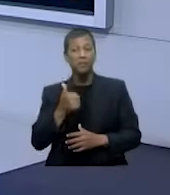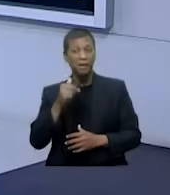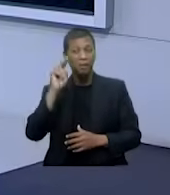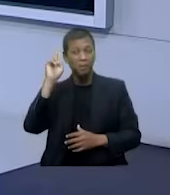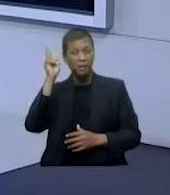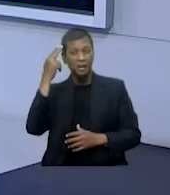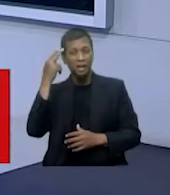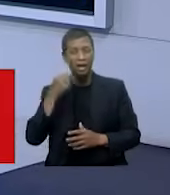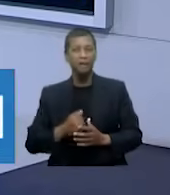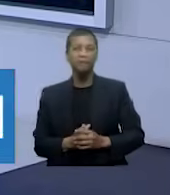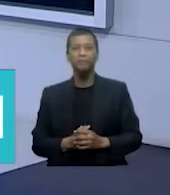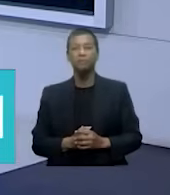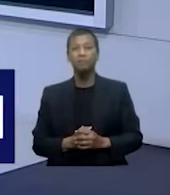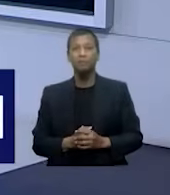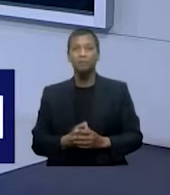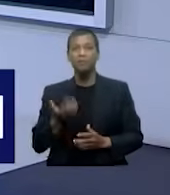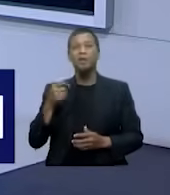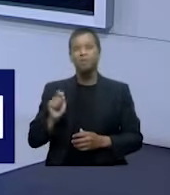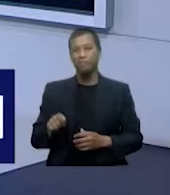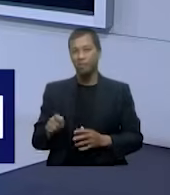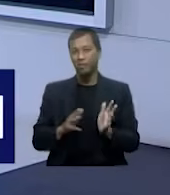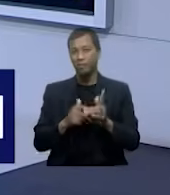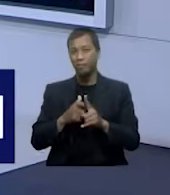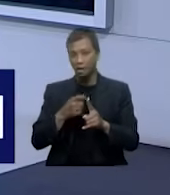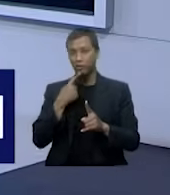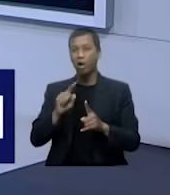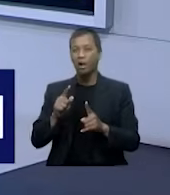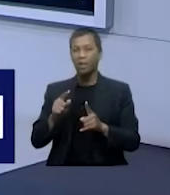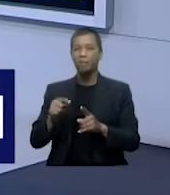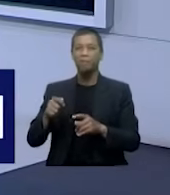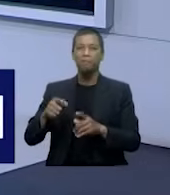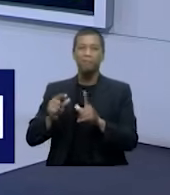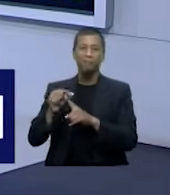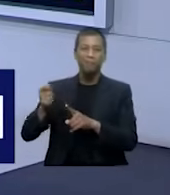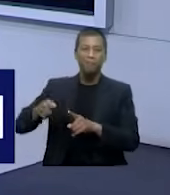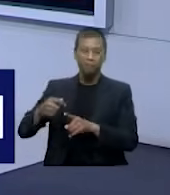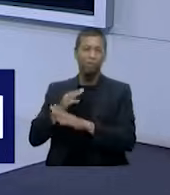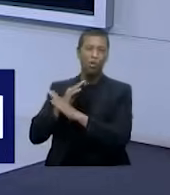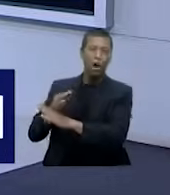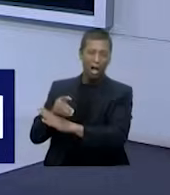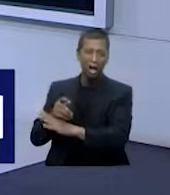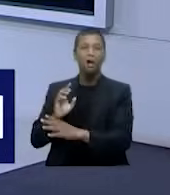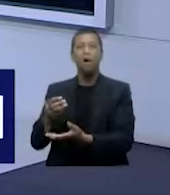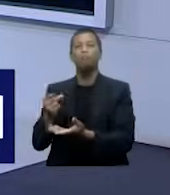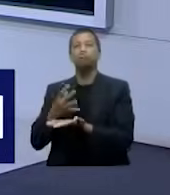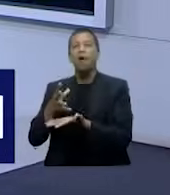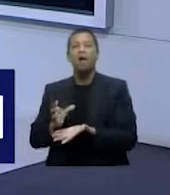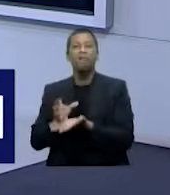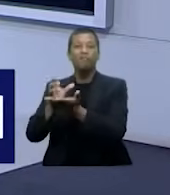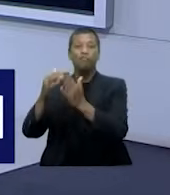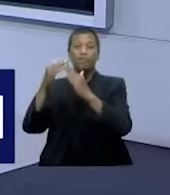Usai putusan MK menolak seluruh sengketa Pilpres 2024, karangan bunga ucapan selamat berdatangan di rumah Presiden